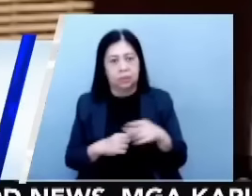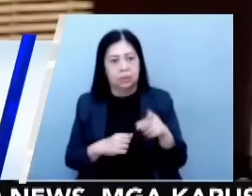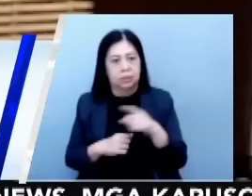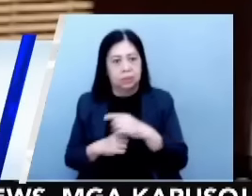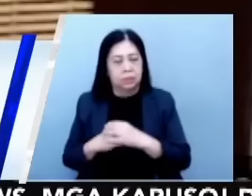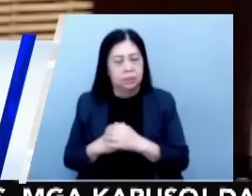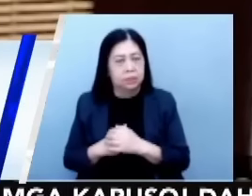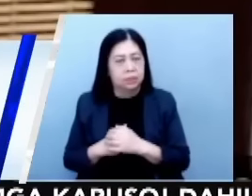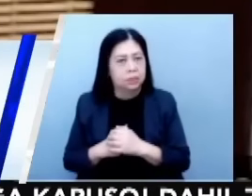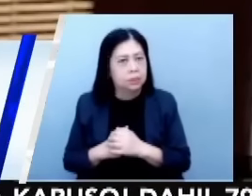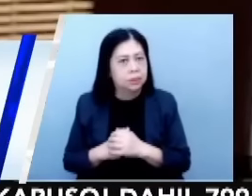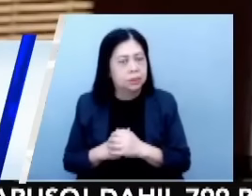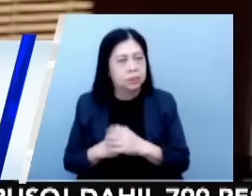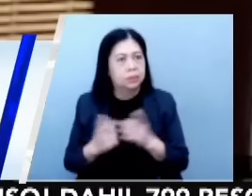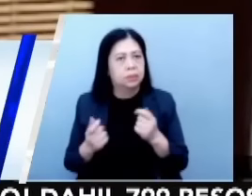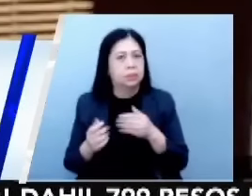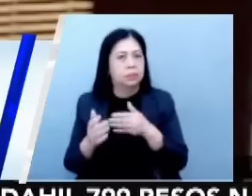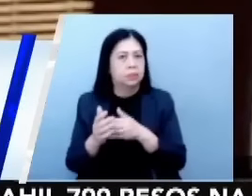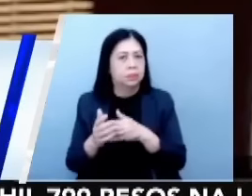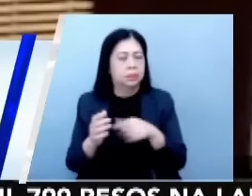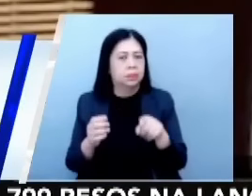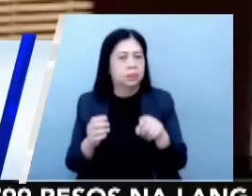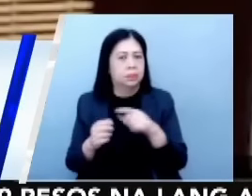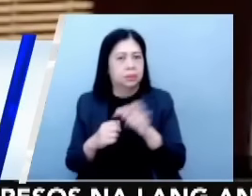the 1987 Constitution